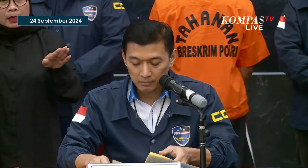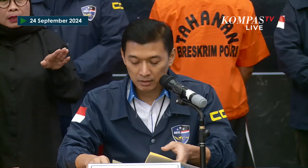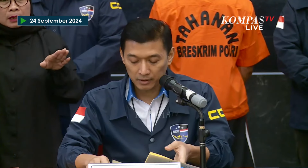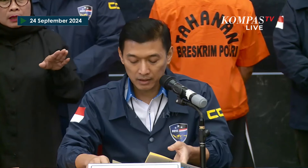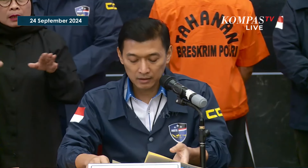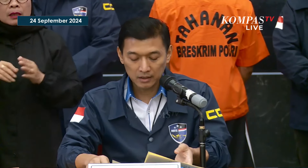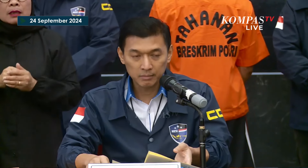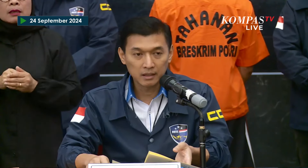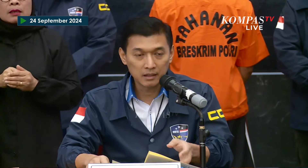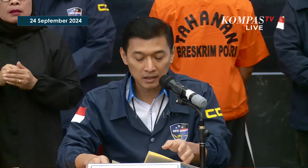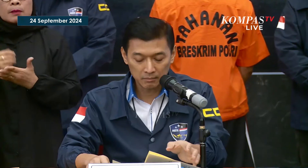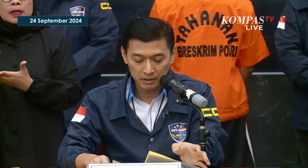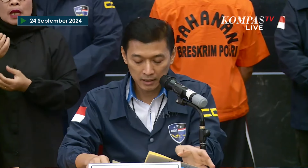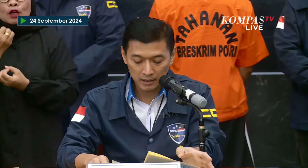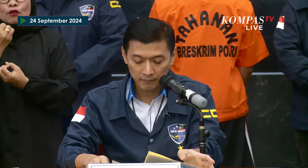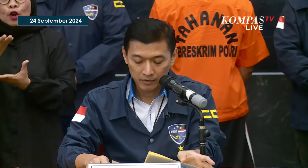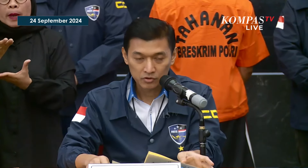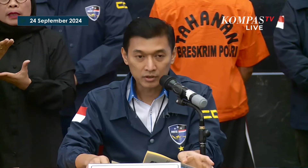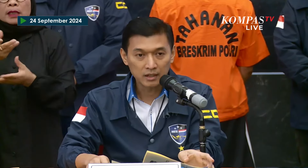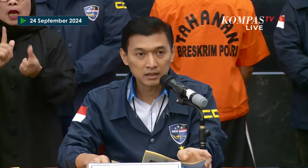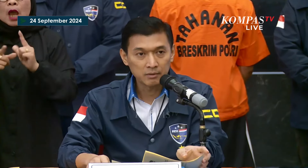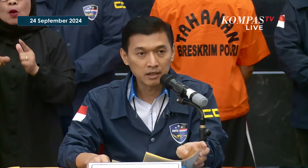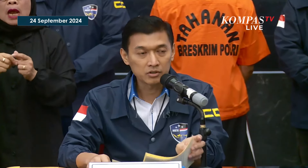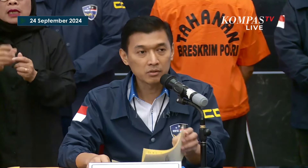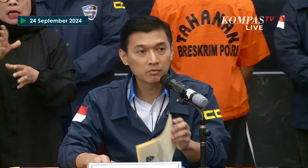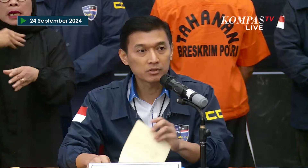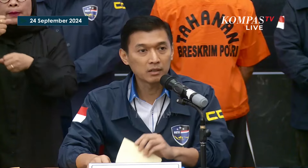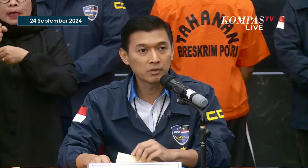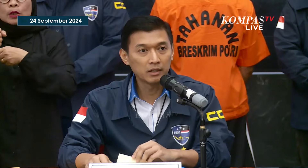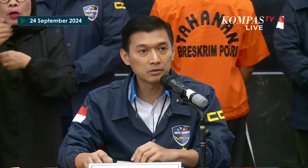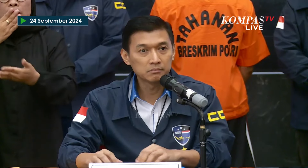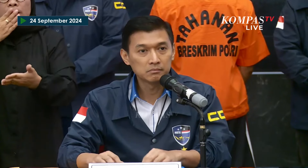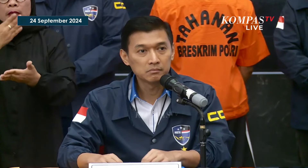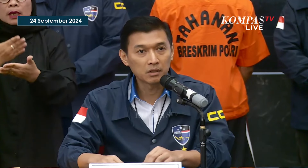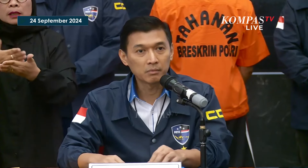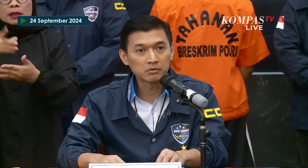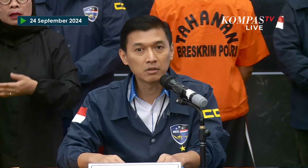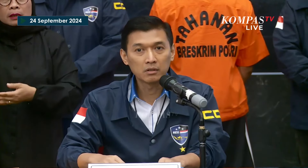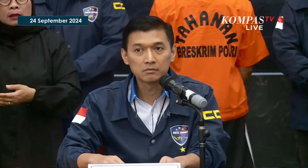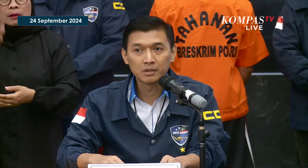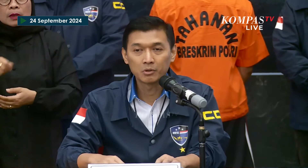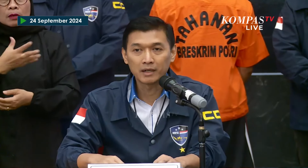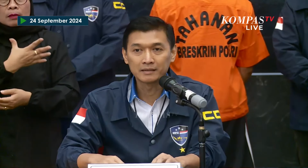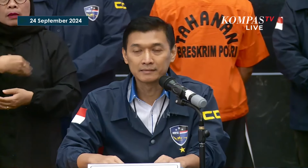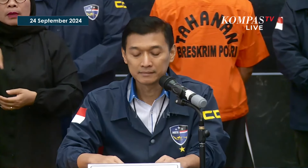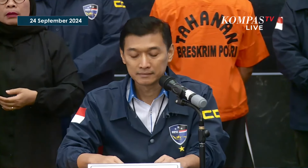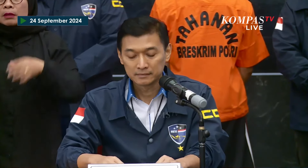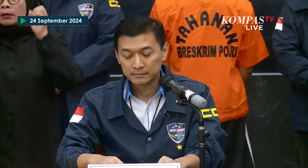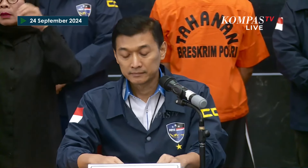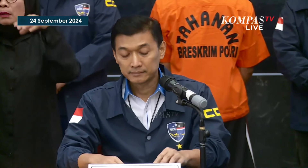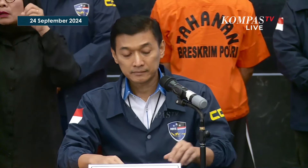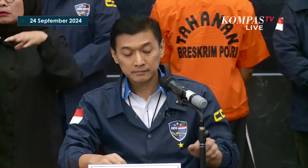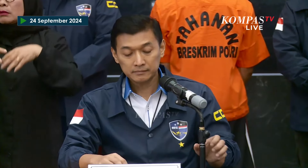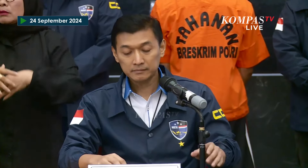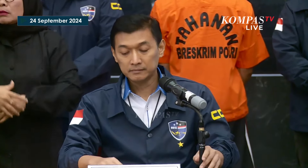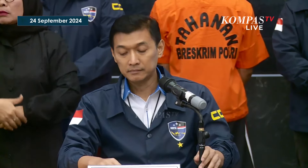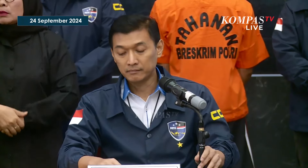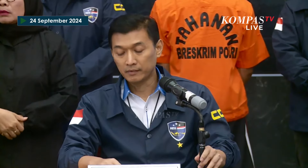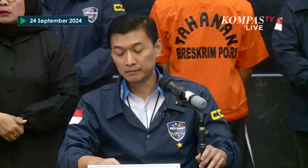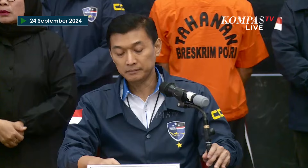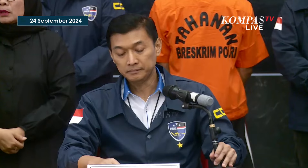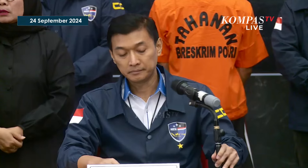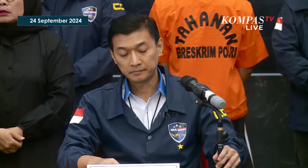yang dapat kami sampaikan kepada rekan-rekan media. Sekian dan terima kasih. Wassalamualaikum warahmatullahi wabarakatuh.